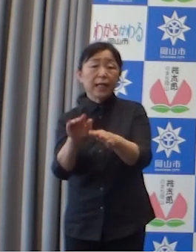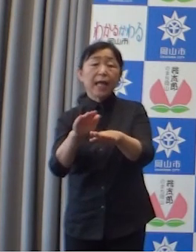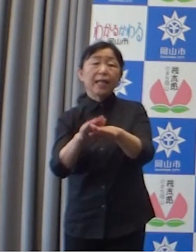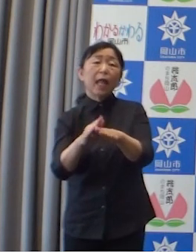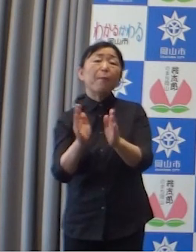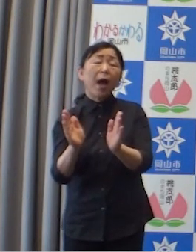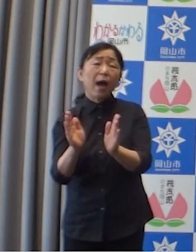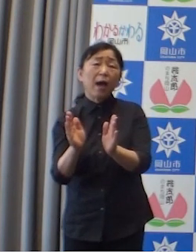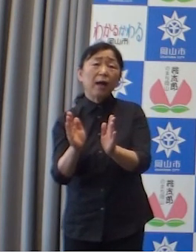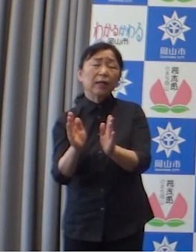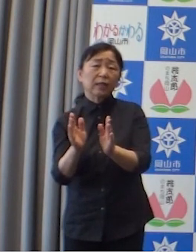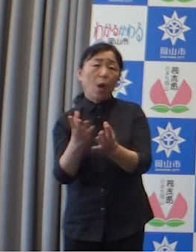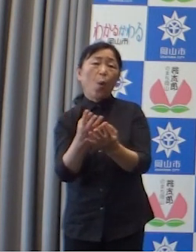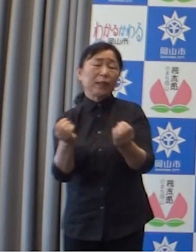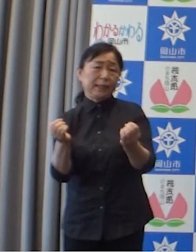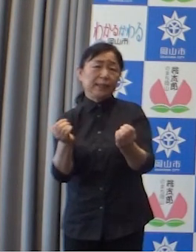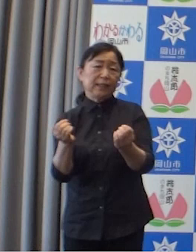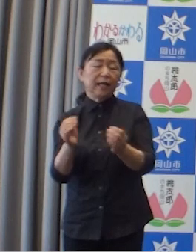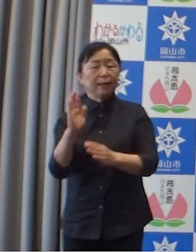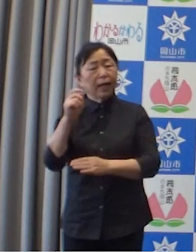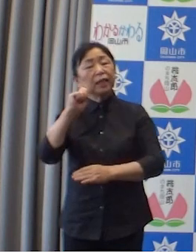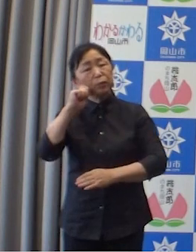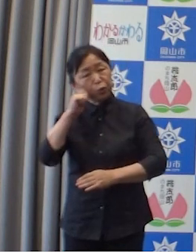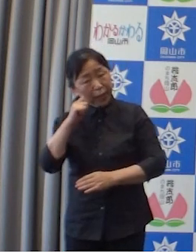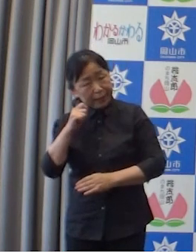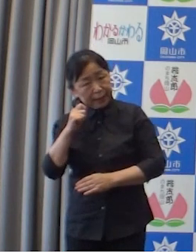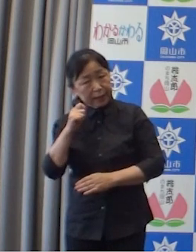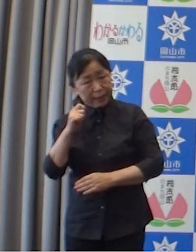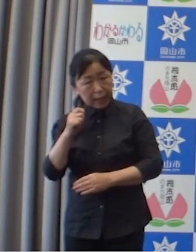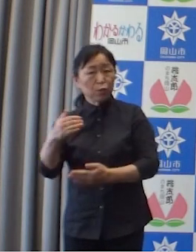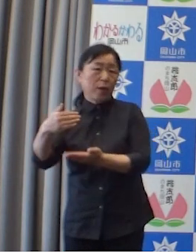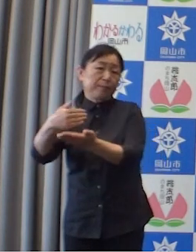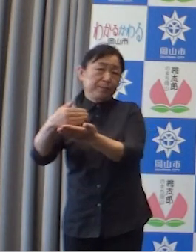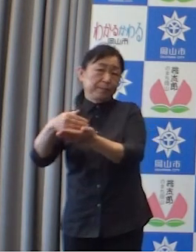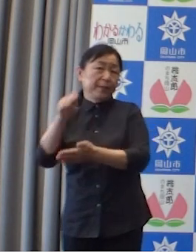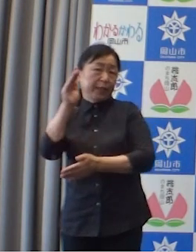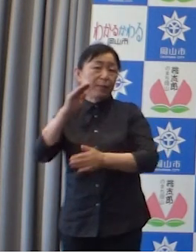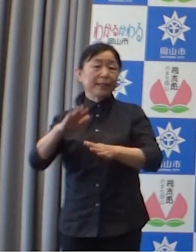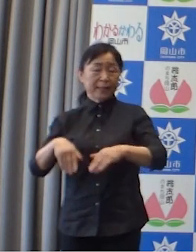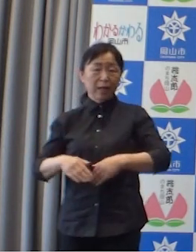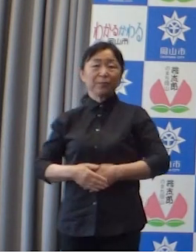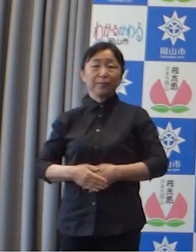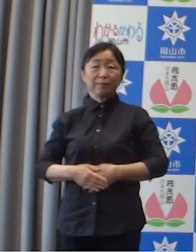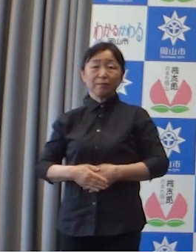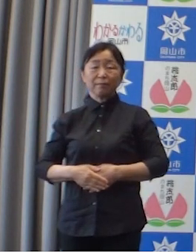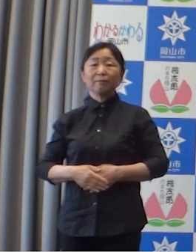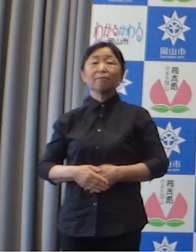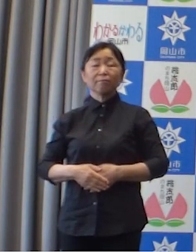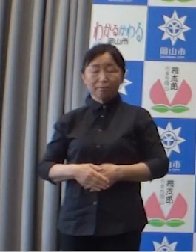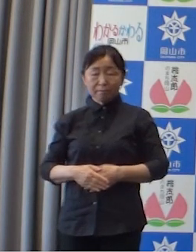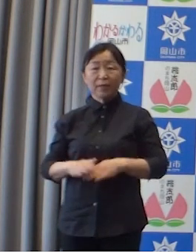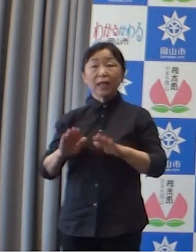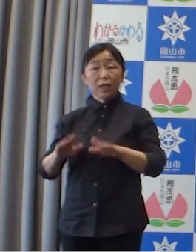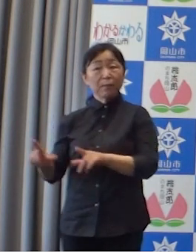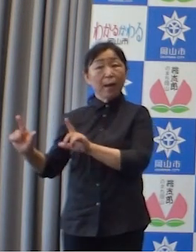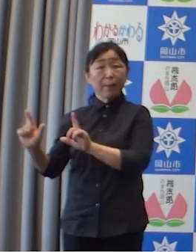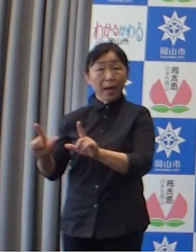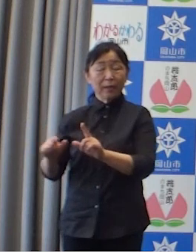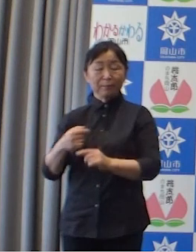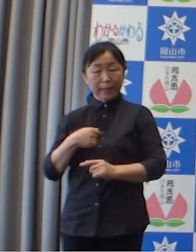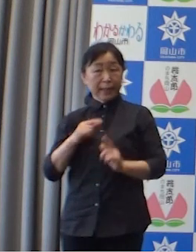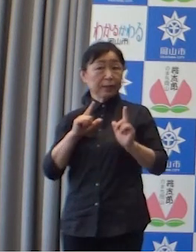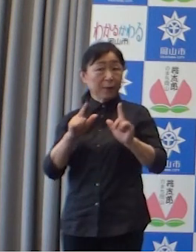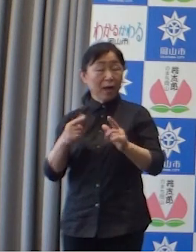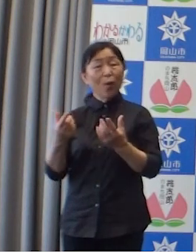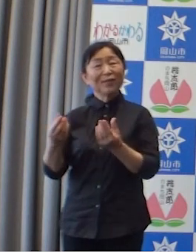かってなかなか難しいんですというお声をいただいています。 まあほぼ同じですね。はい、はい、